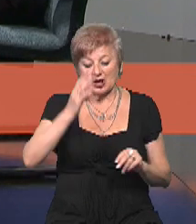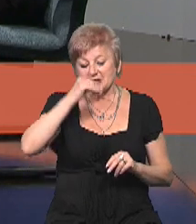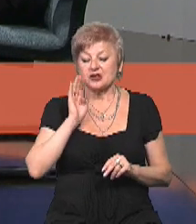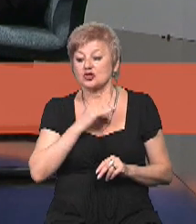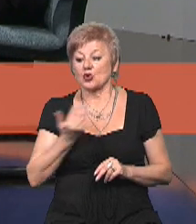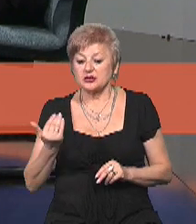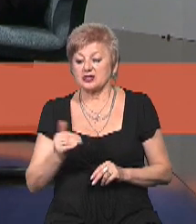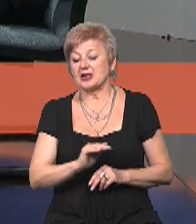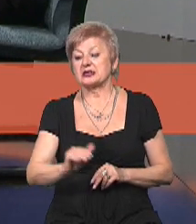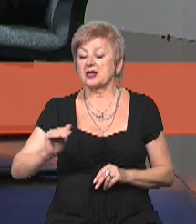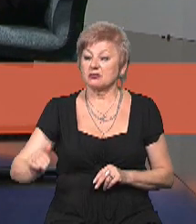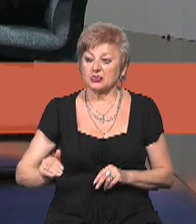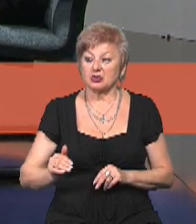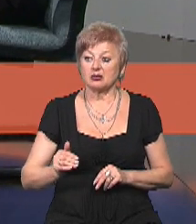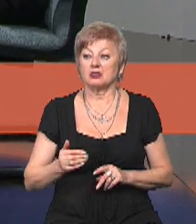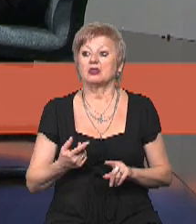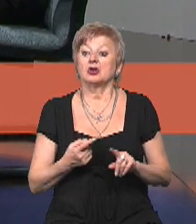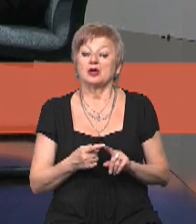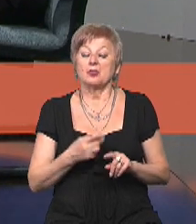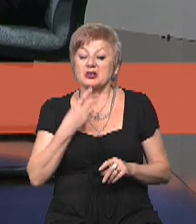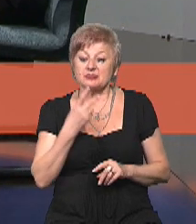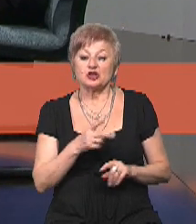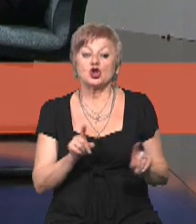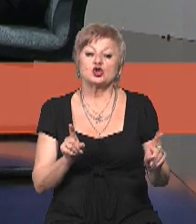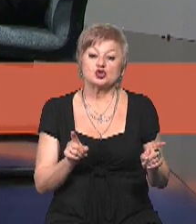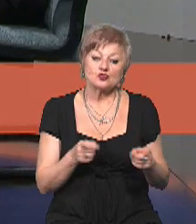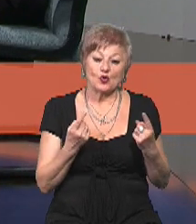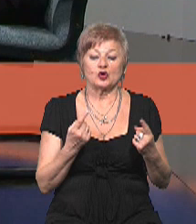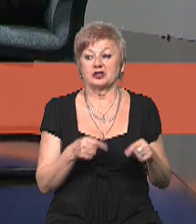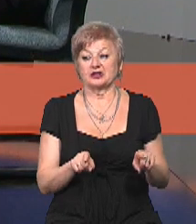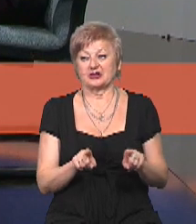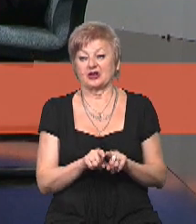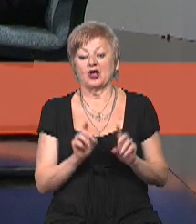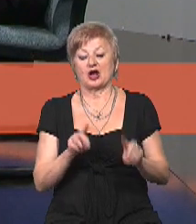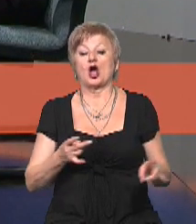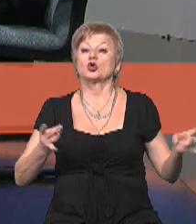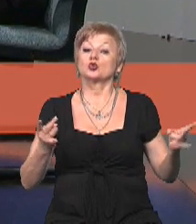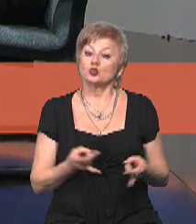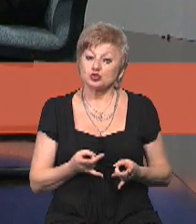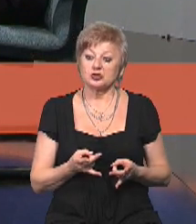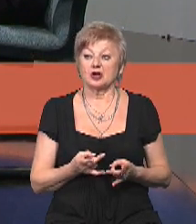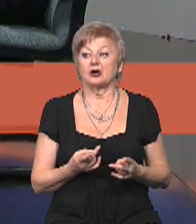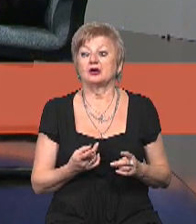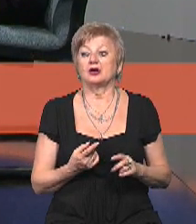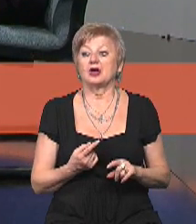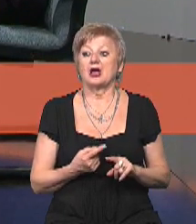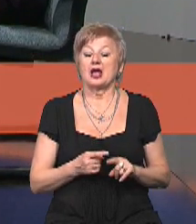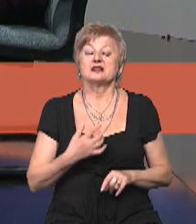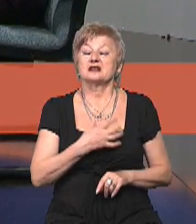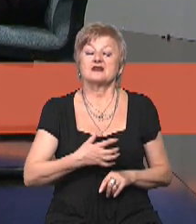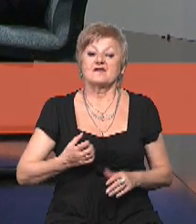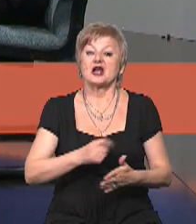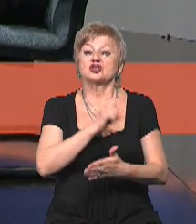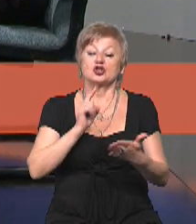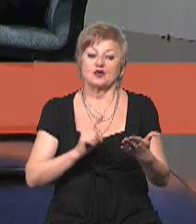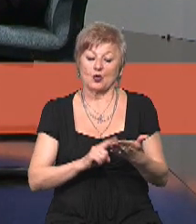з дітьми, подивитися, чи створено освітнє середовище таке, як воно повинно бути, бо це теж одне із ключових питань